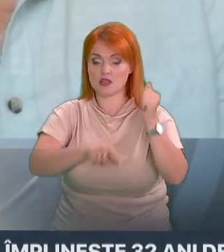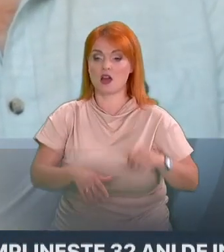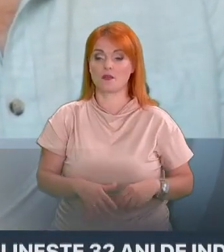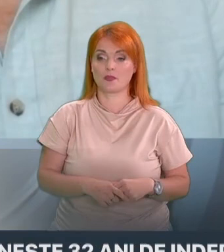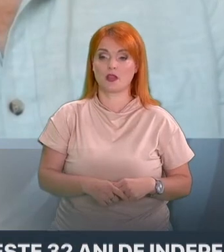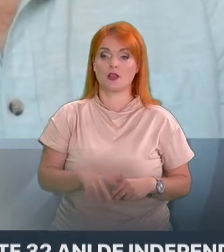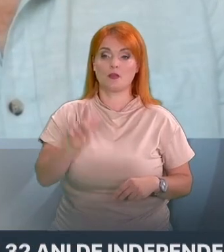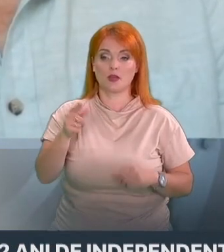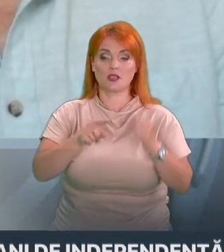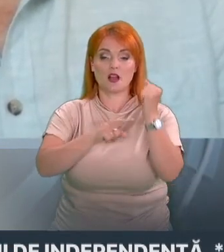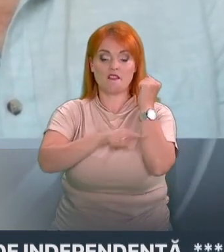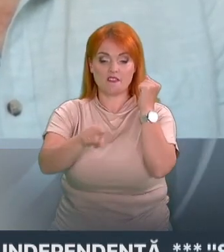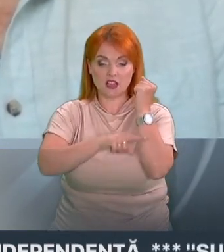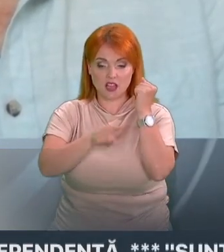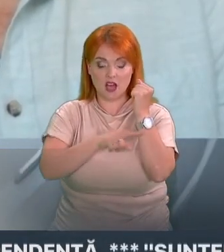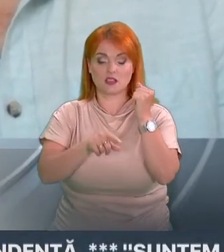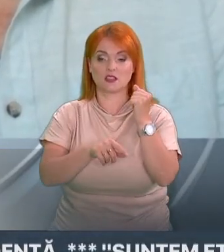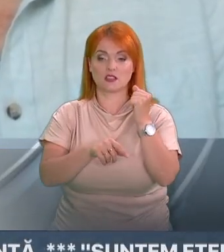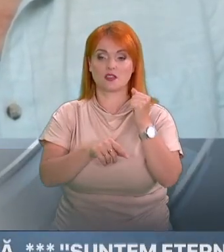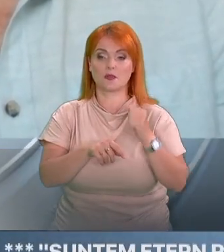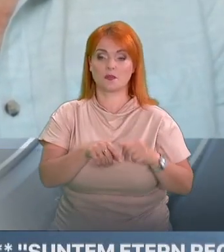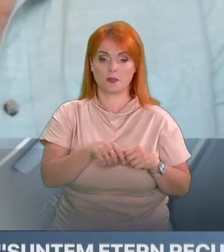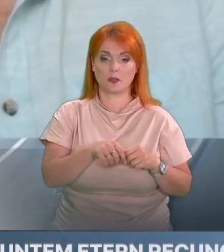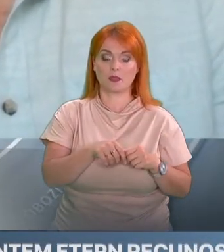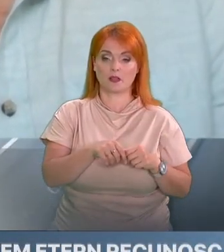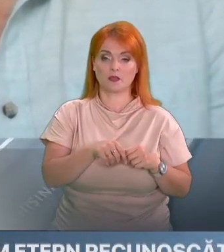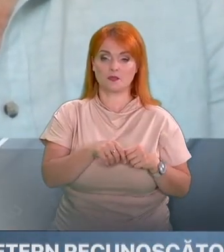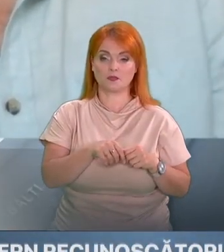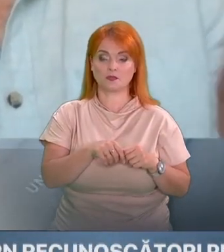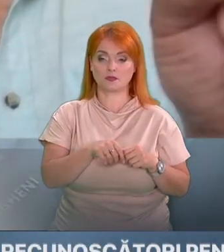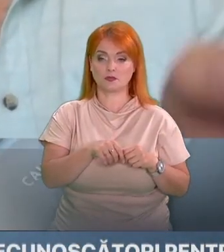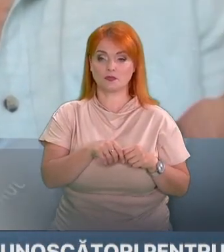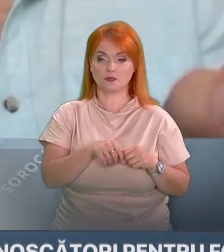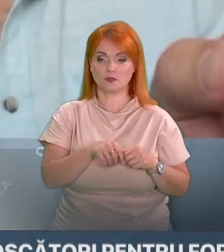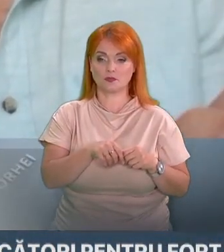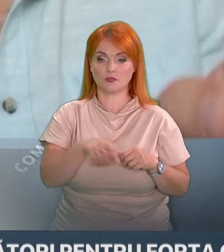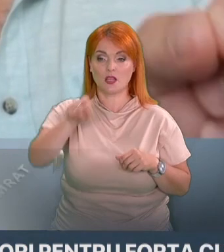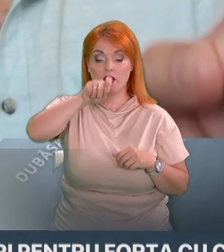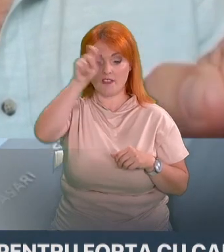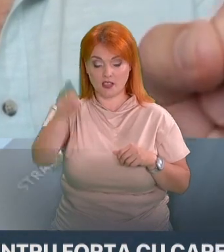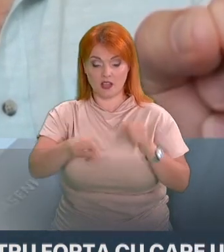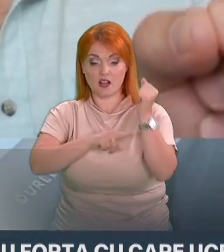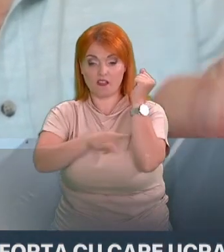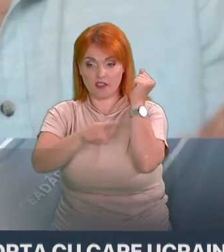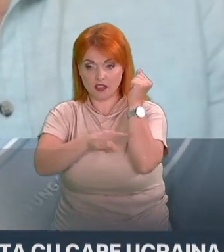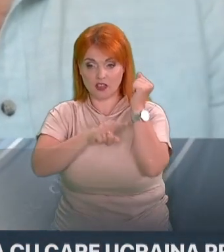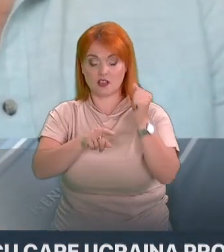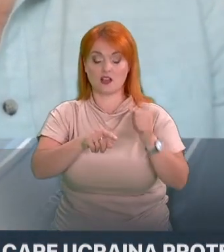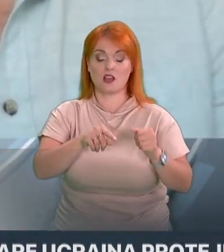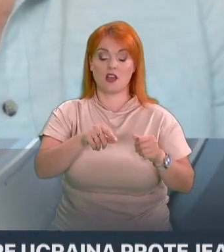în acel prim articol al pactului protocolului adițional secret. Războiul cu Finlanda va dura până